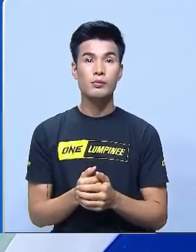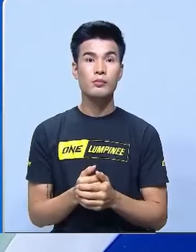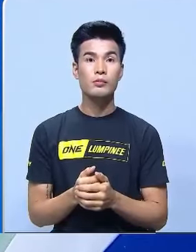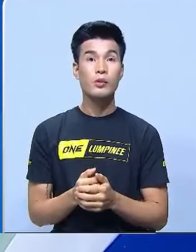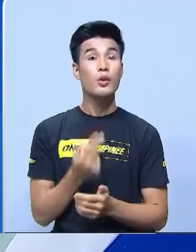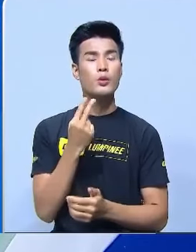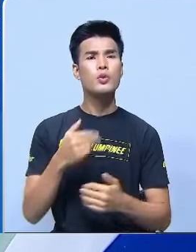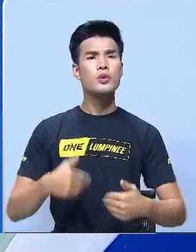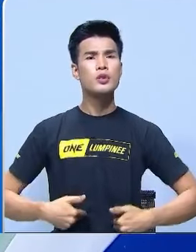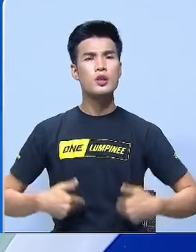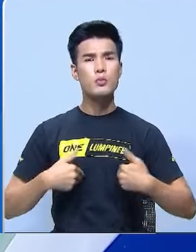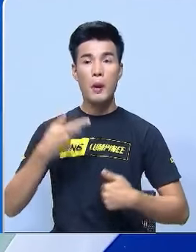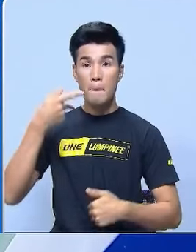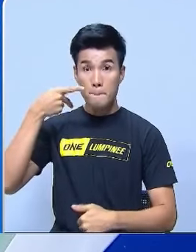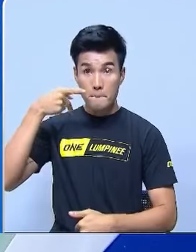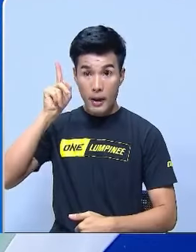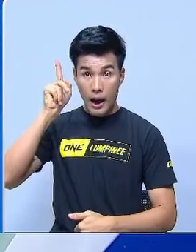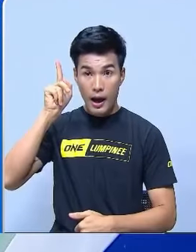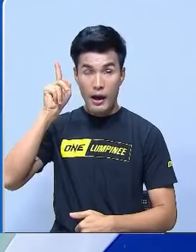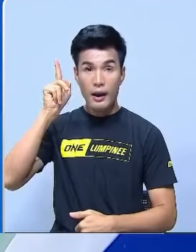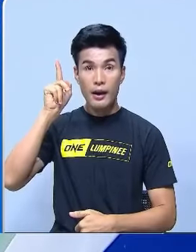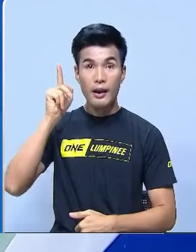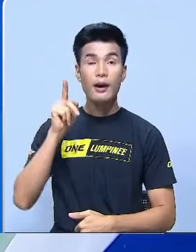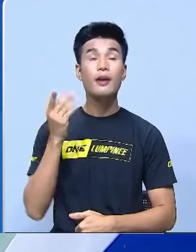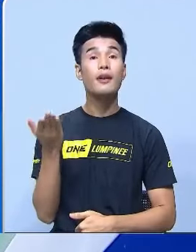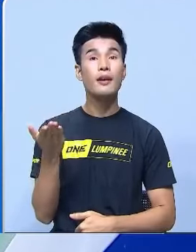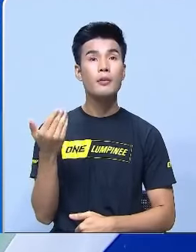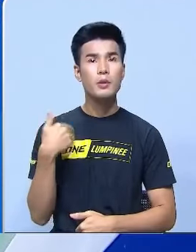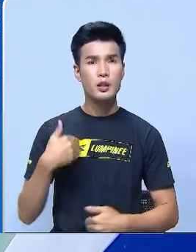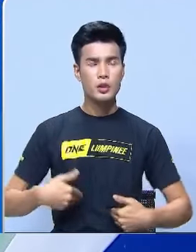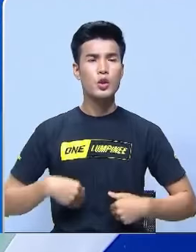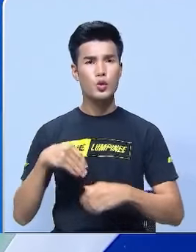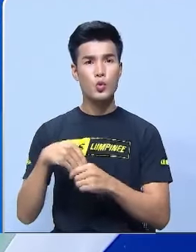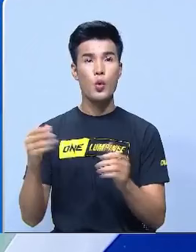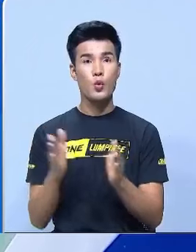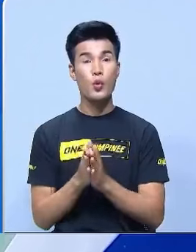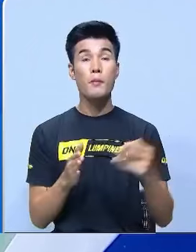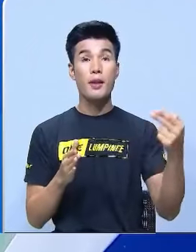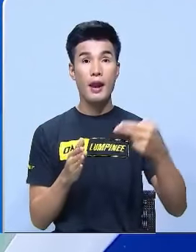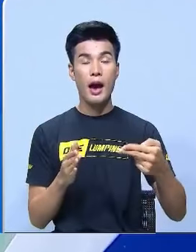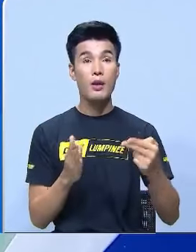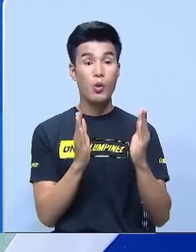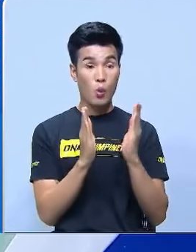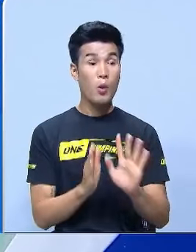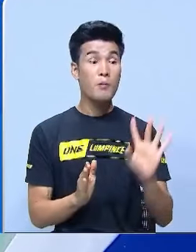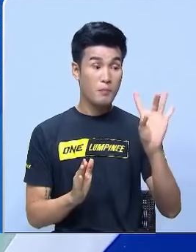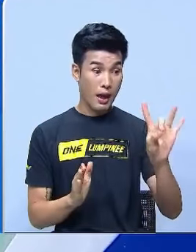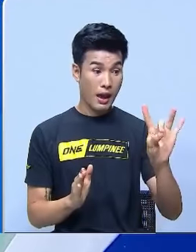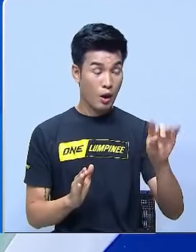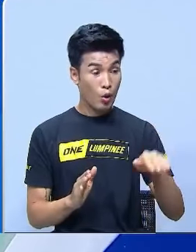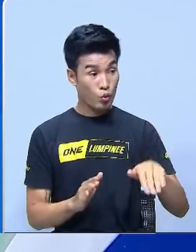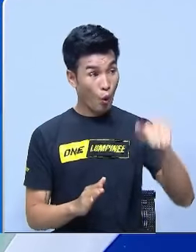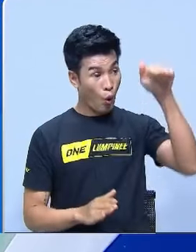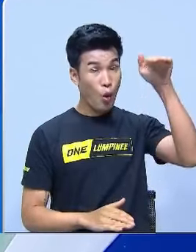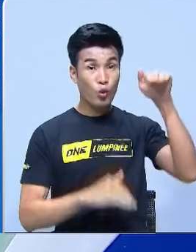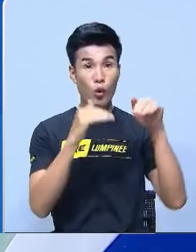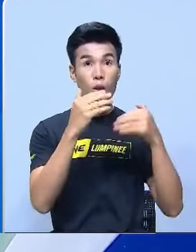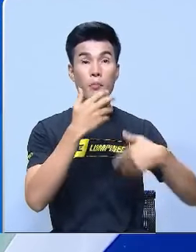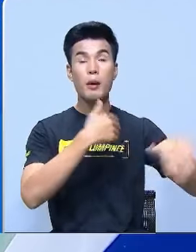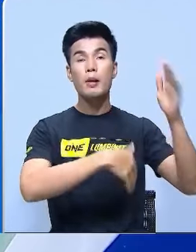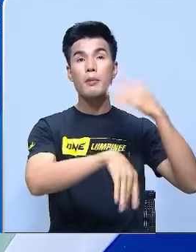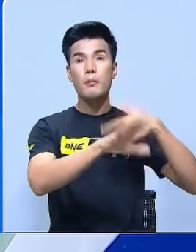ไปดูชีวิตของคุณป้าคุณป้าที่สู้ชีวิตอยู่กับหลานก่อนนั้นมี 8คนแต่พอโตแล้วเขาก็ออกไป